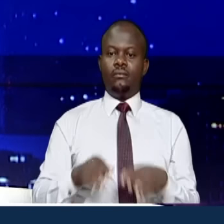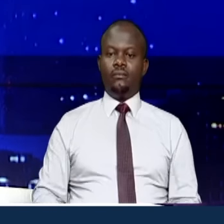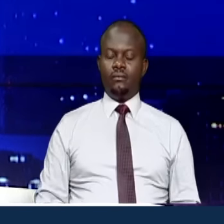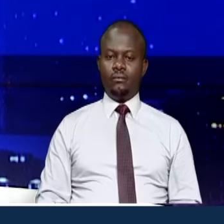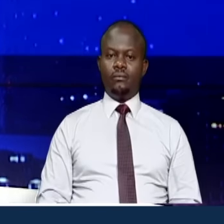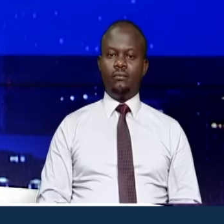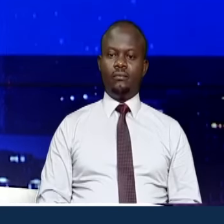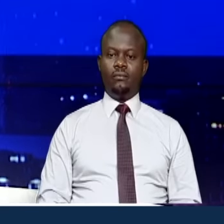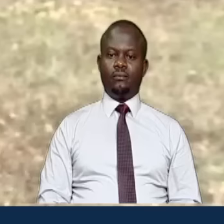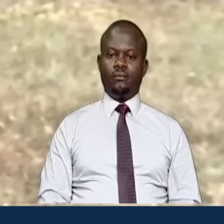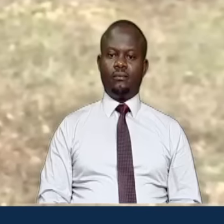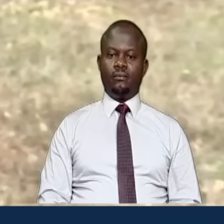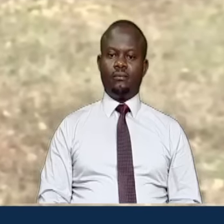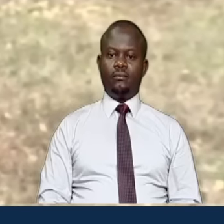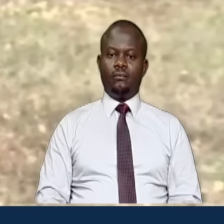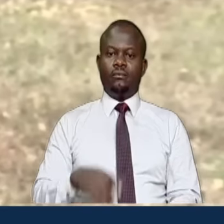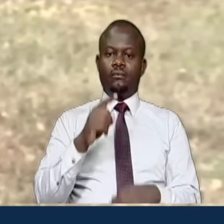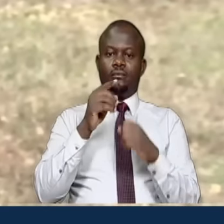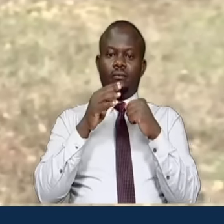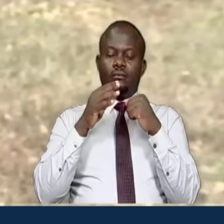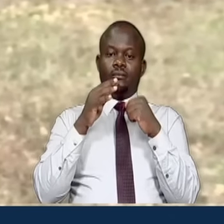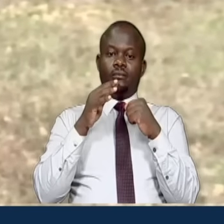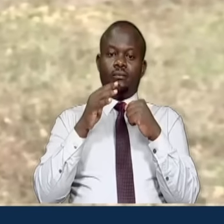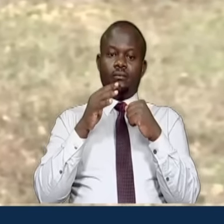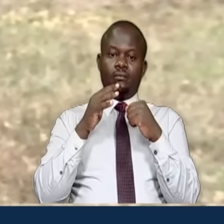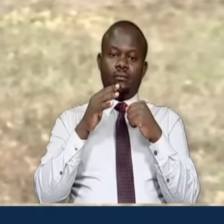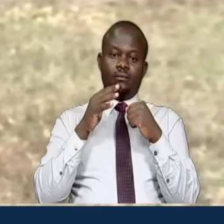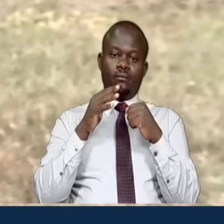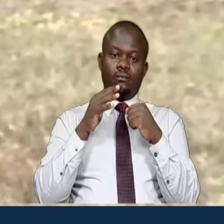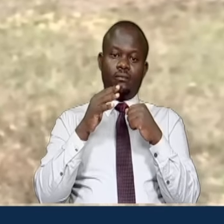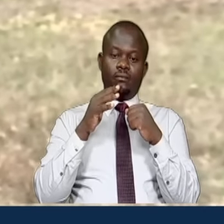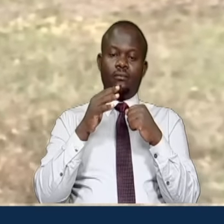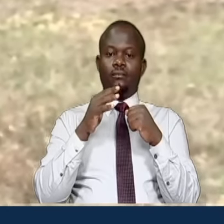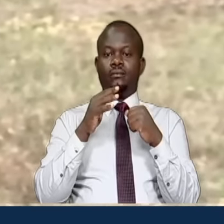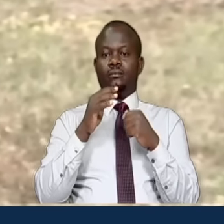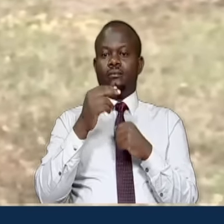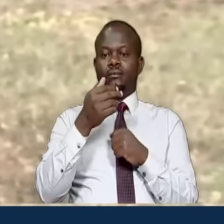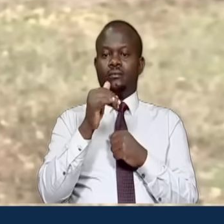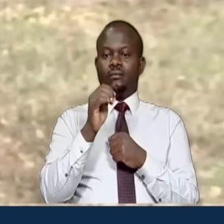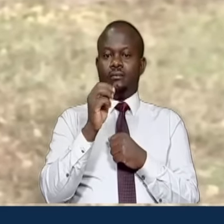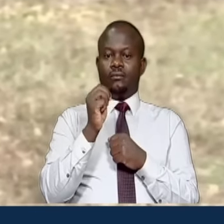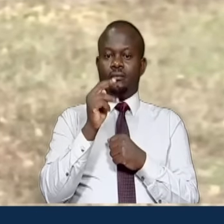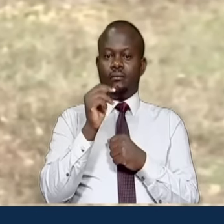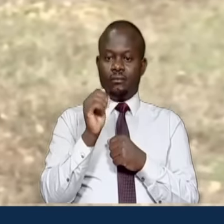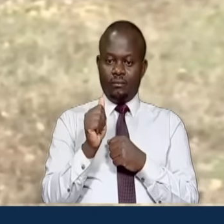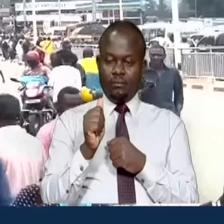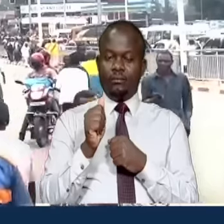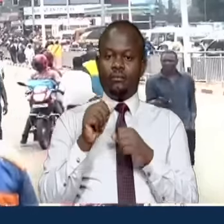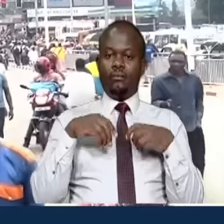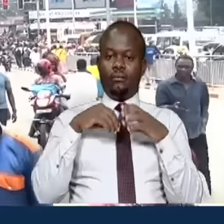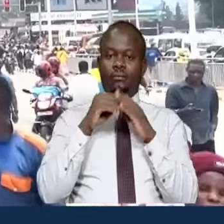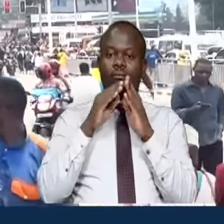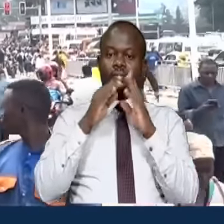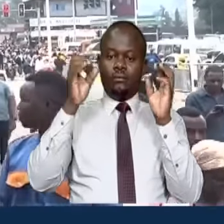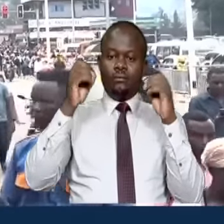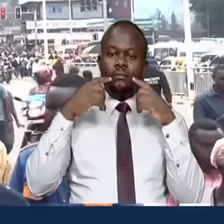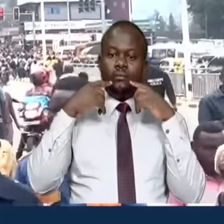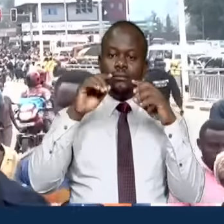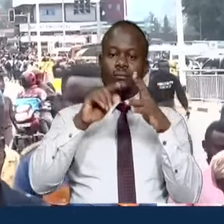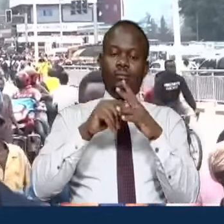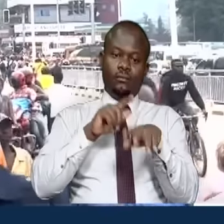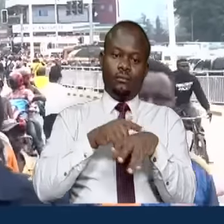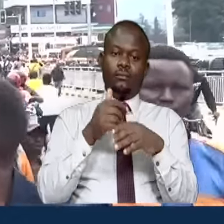Adolphe byo 500 nzajya mbyungukira 50,000 Hitimana Vedaste umuturage wo mu mugi wa Kigali avuga ko bwatangiraga